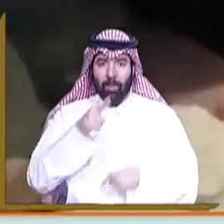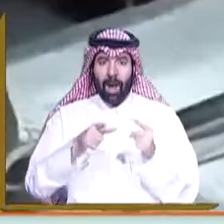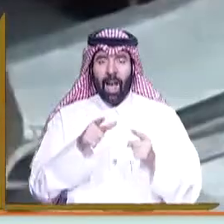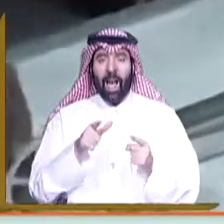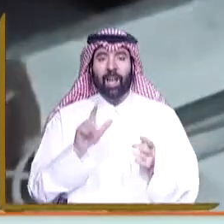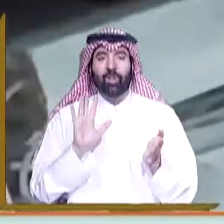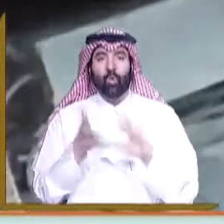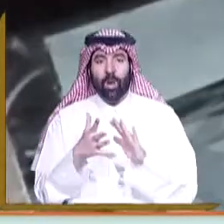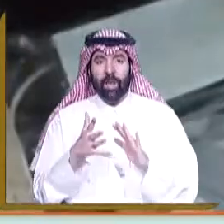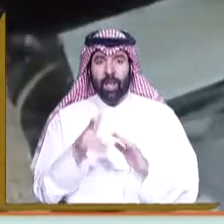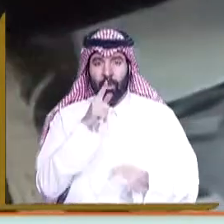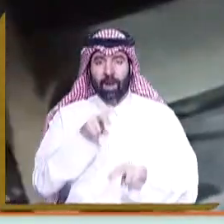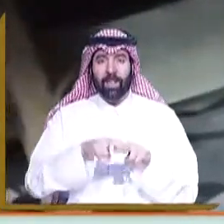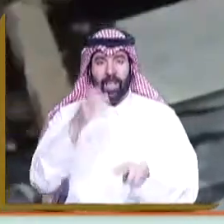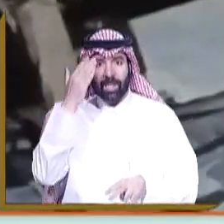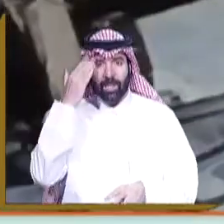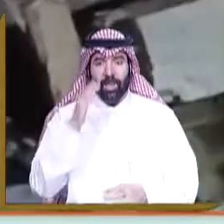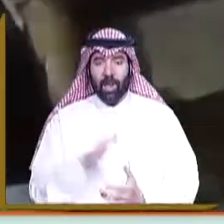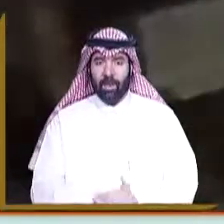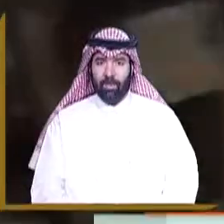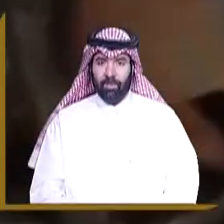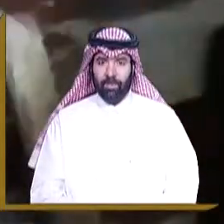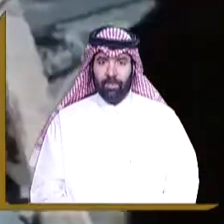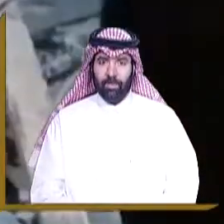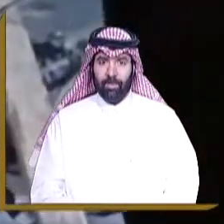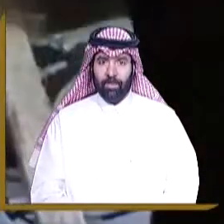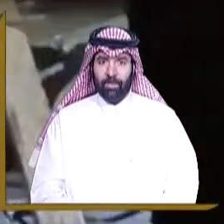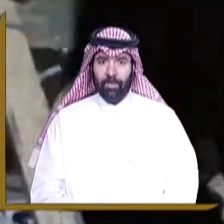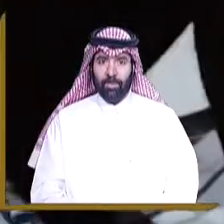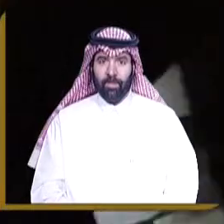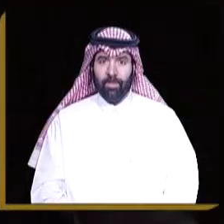الدولية ارتكبت إسرائيل؟